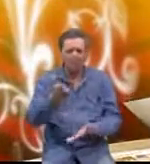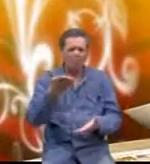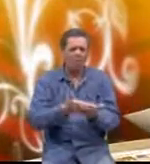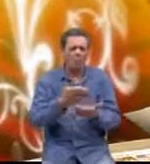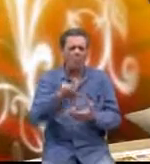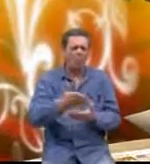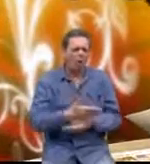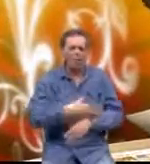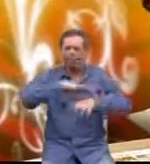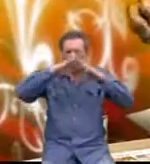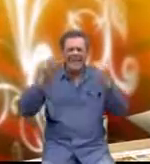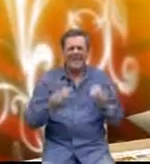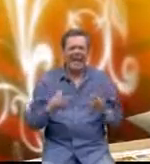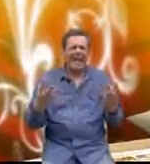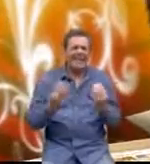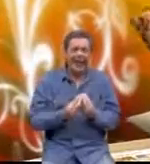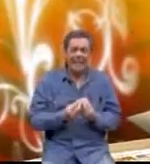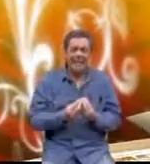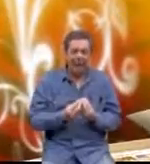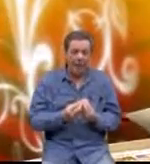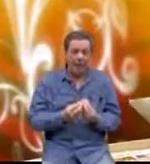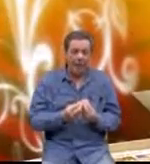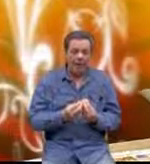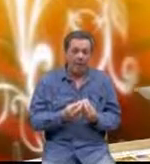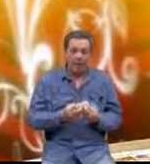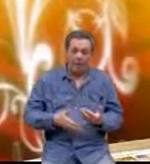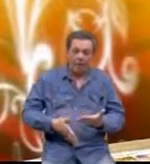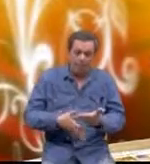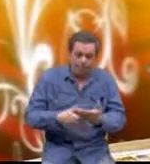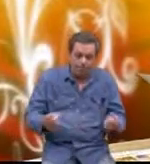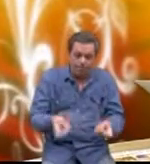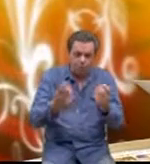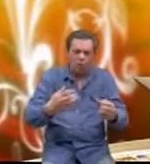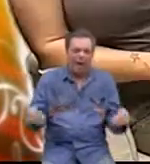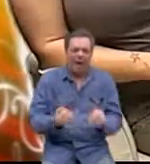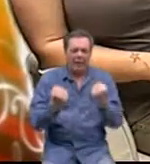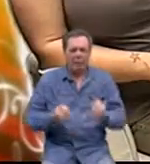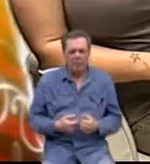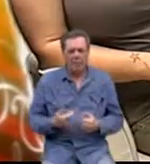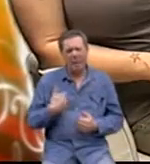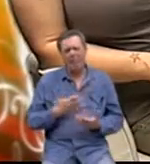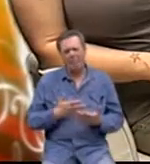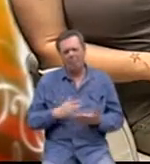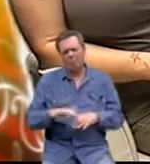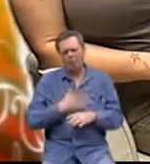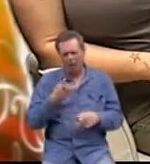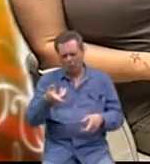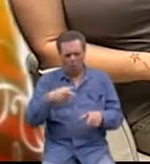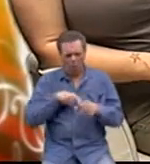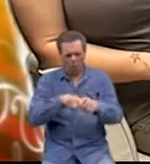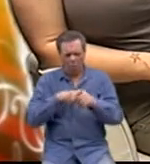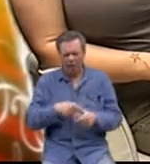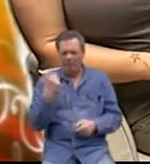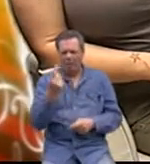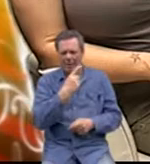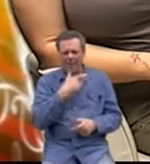u stvari cijela zajednica Črnomerca indirektno potiče na aktivnosti. Pa imam osjećaj kroz opće kontaktiranje